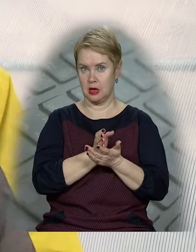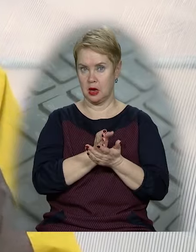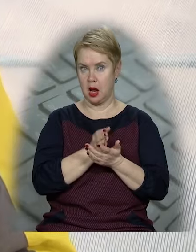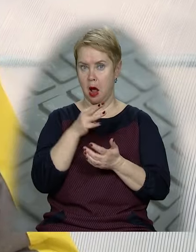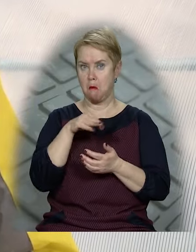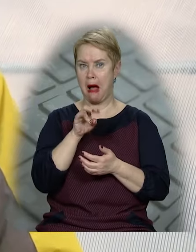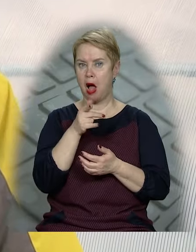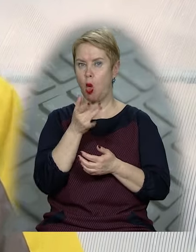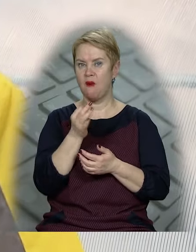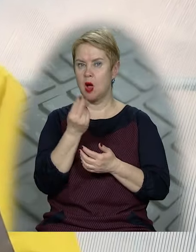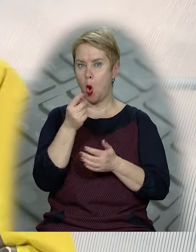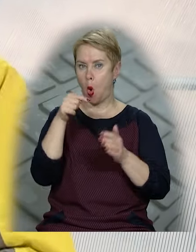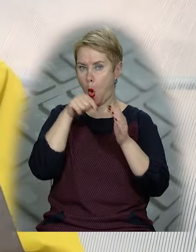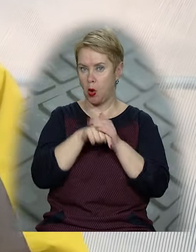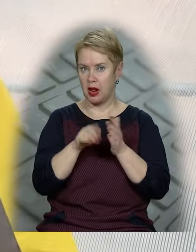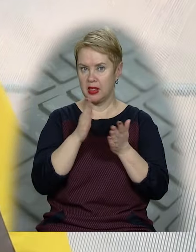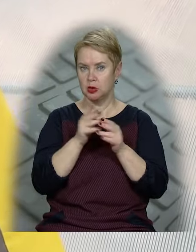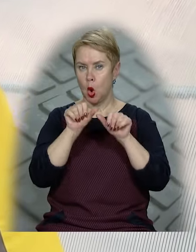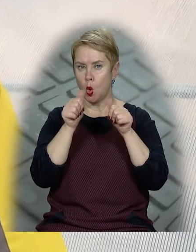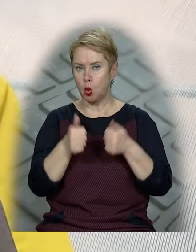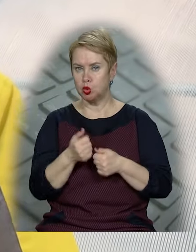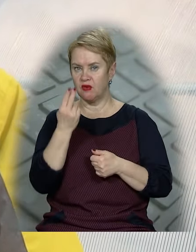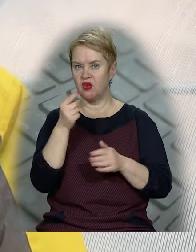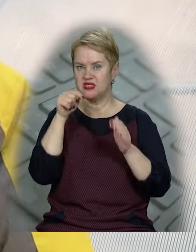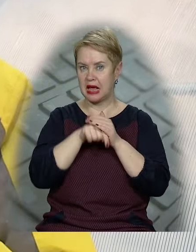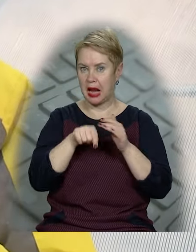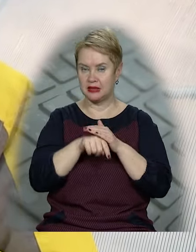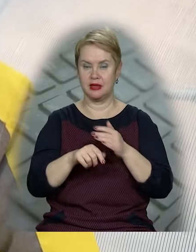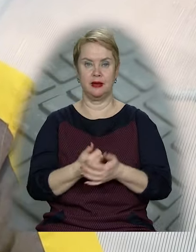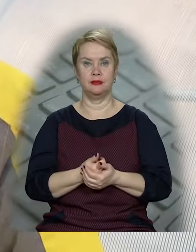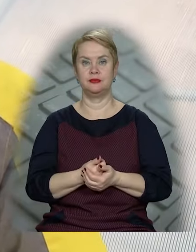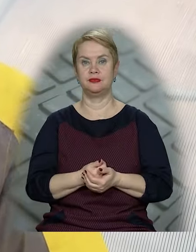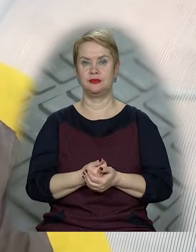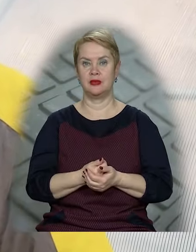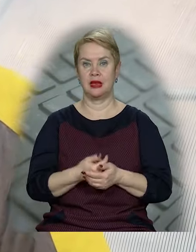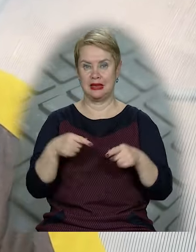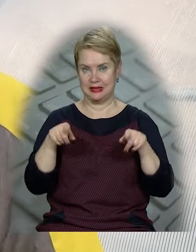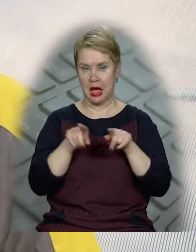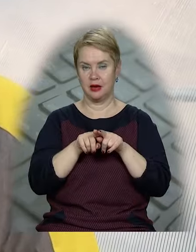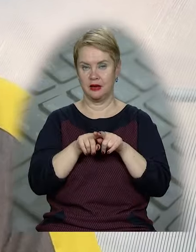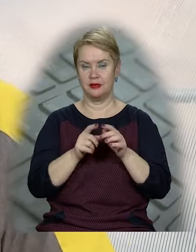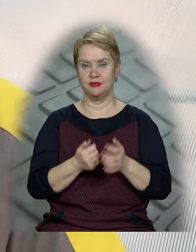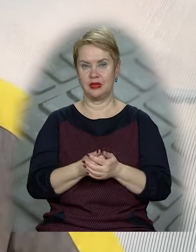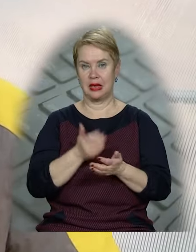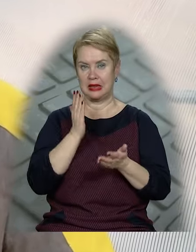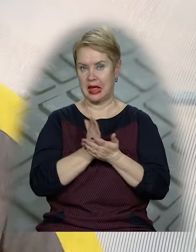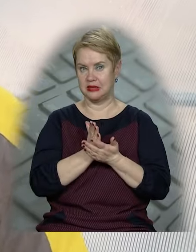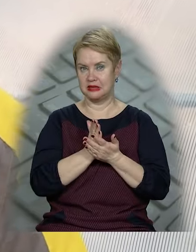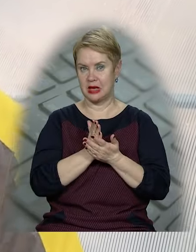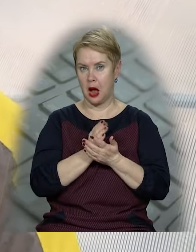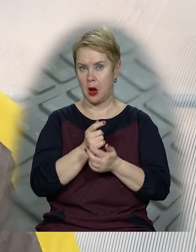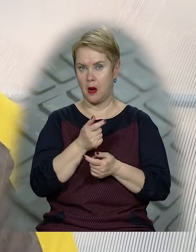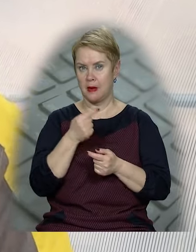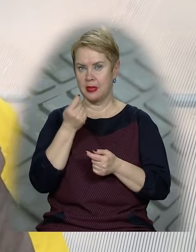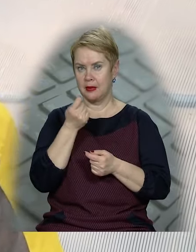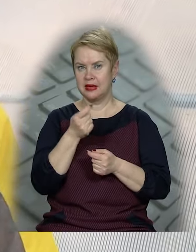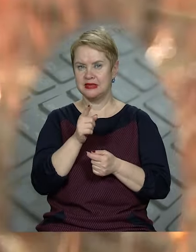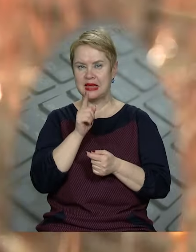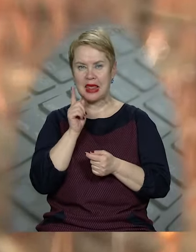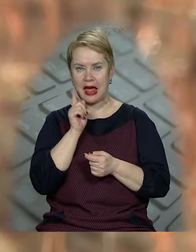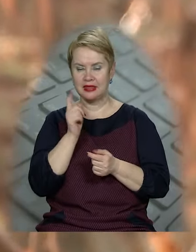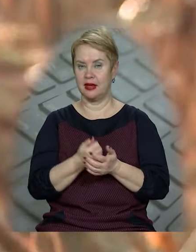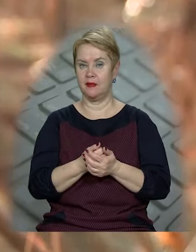манговий колір всередині, є грушевий колір всередині, тобто такий, є як морозиво там